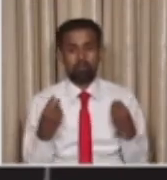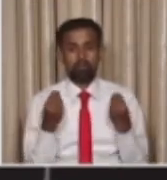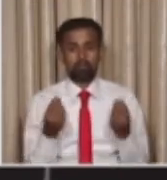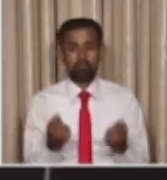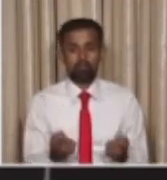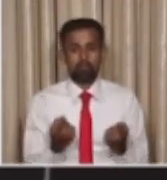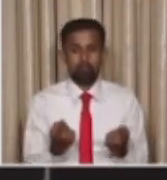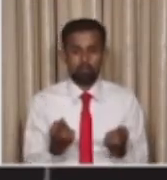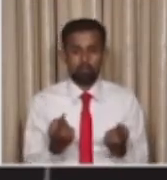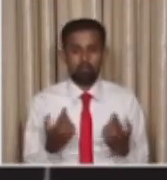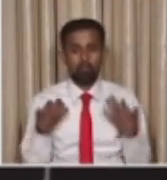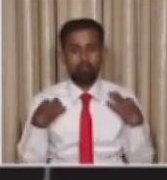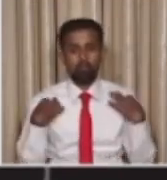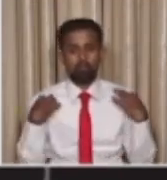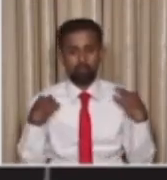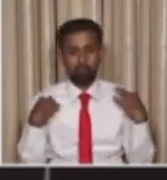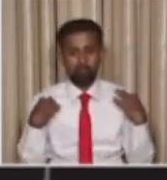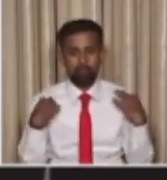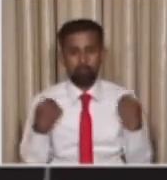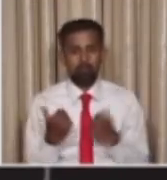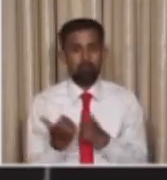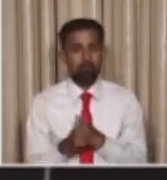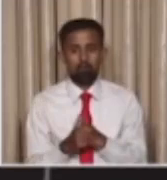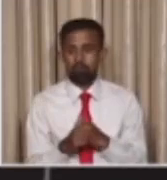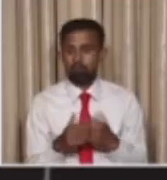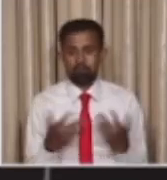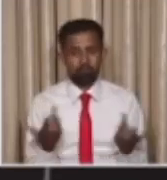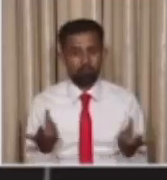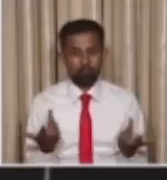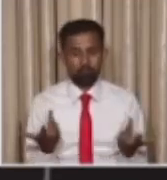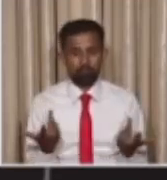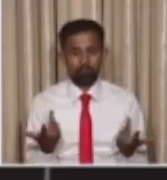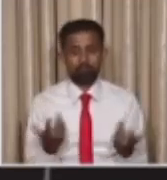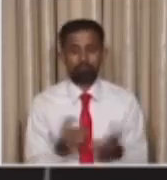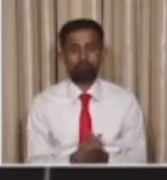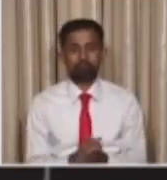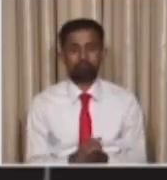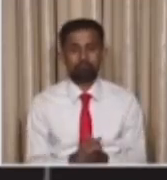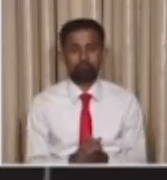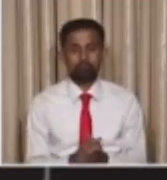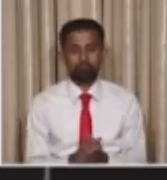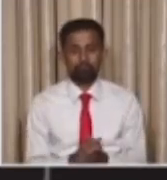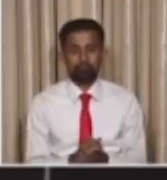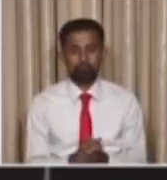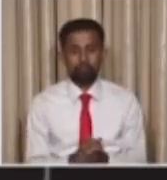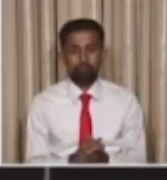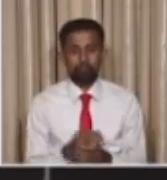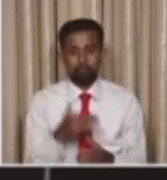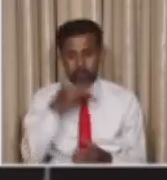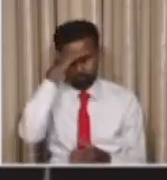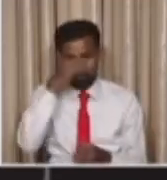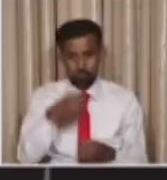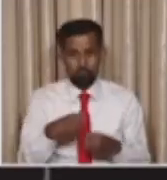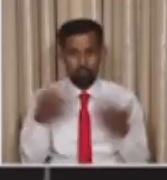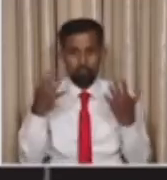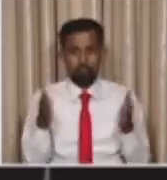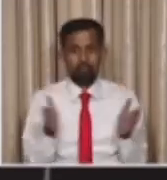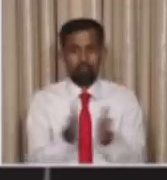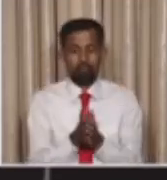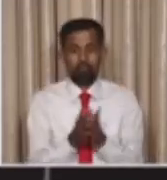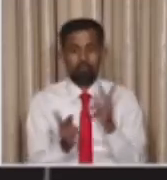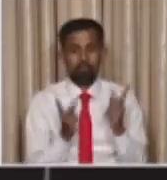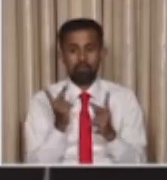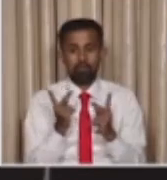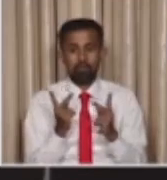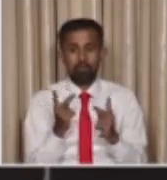අවශ්‍ය කරන යටිතල පහසුකම් ටික හදලා නැහැ ගරු සභාපතිතුමනි. ඒ වගේම දැන් විශේෂයෙන්ම මේ පාස්කු ප්‍රහාරයත් එක්ක තමයි අපේ සංචාරක